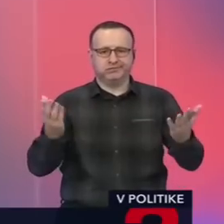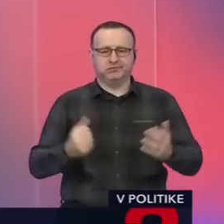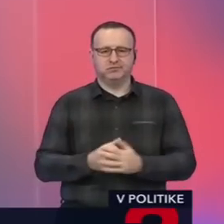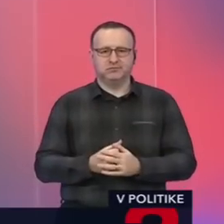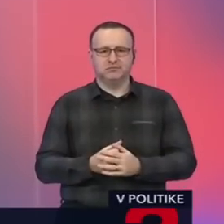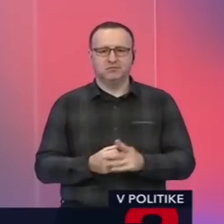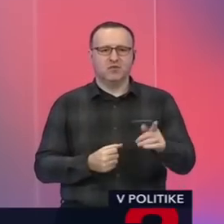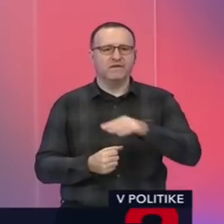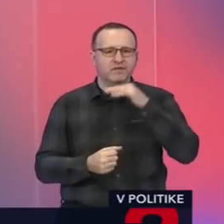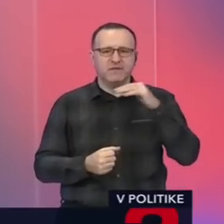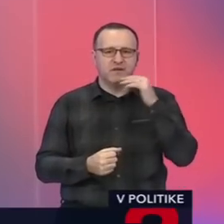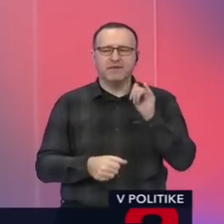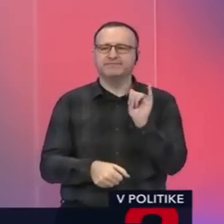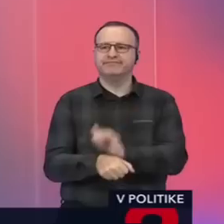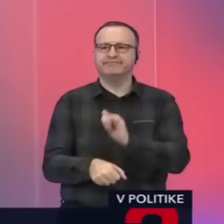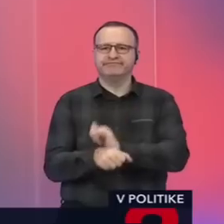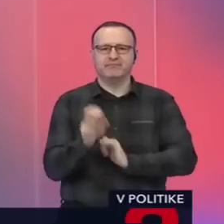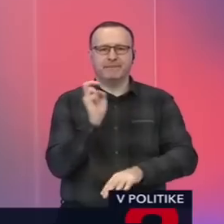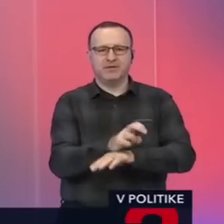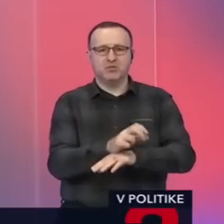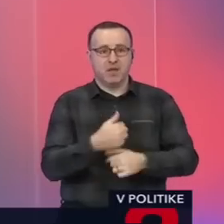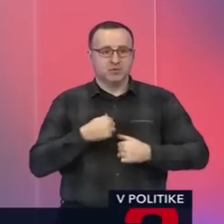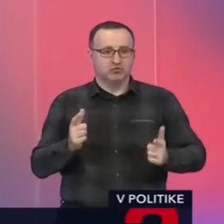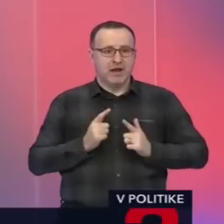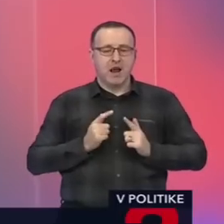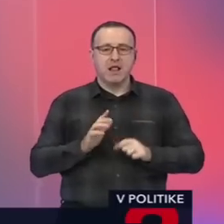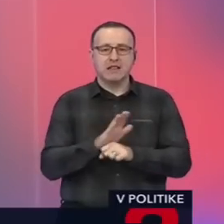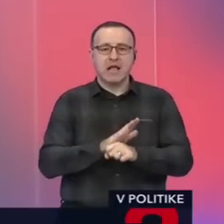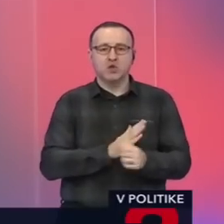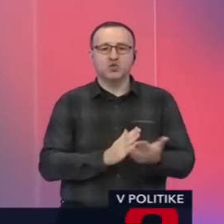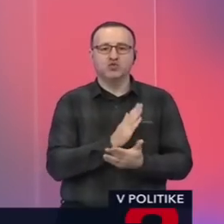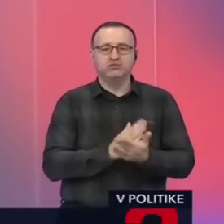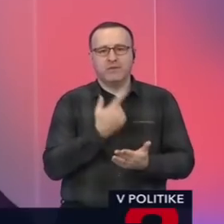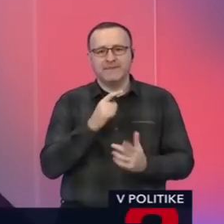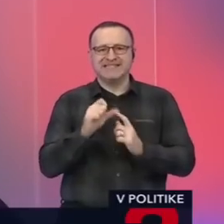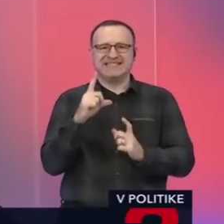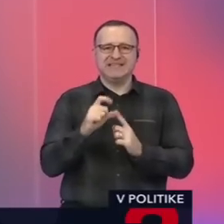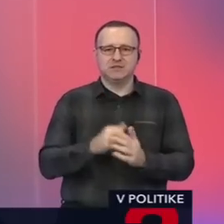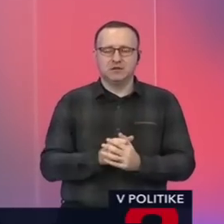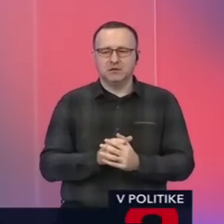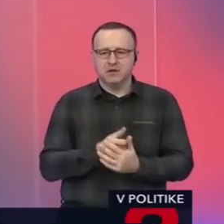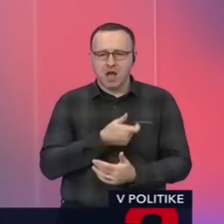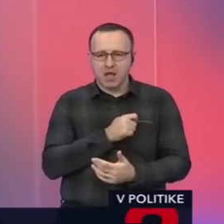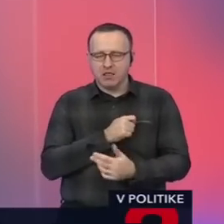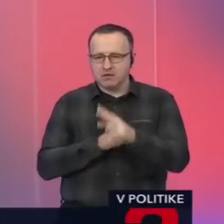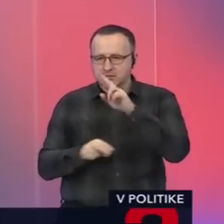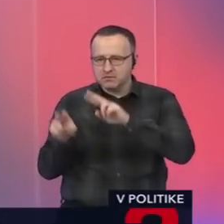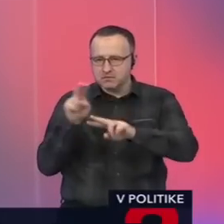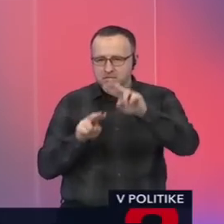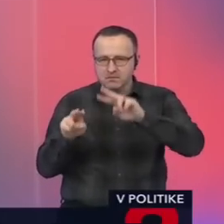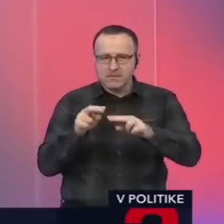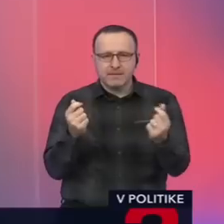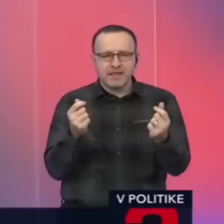veľmi flagrantný prístup. Ja by som očakával od spravodajských služieb napríklad, že by mapovali napríklad finančné